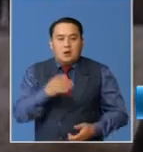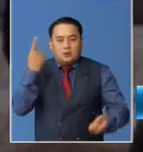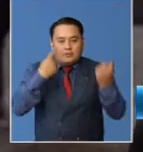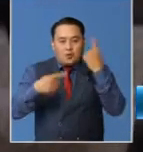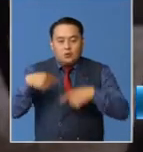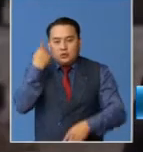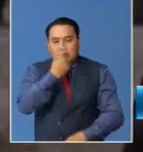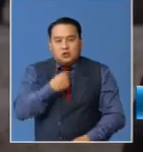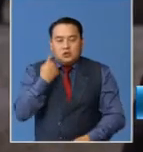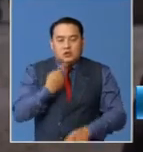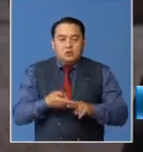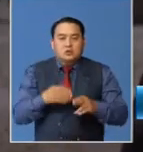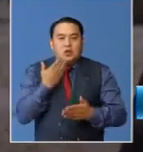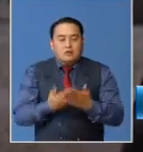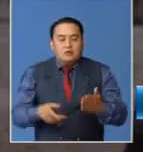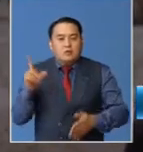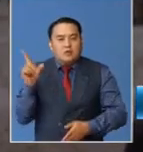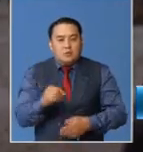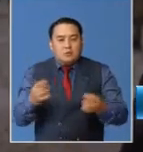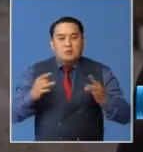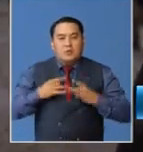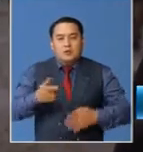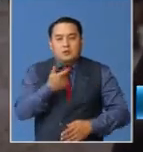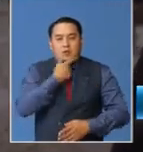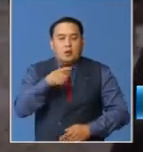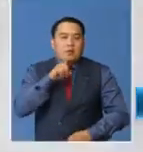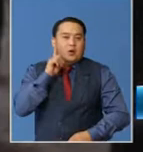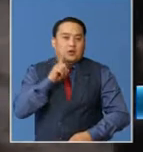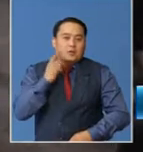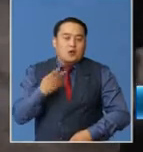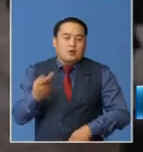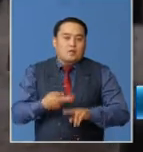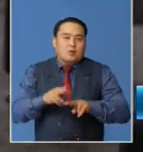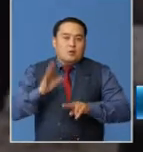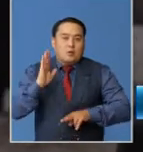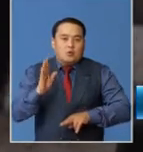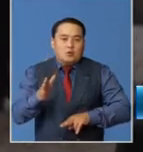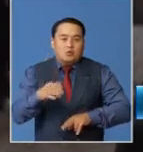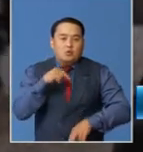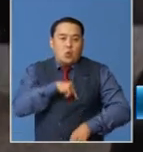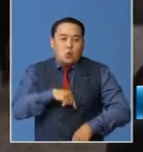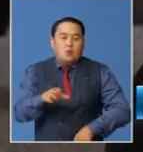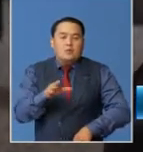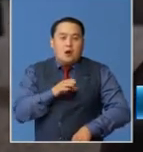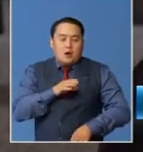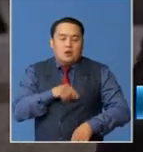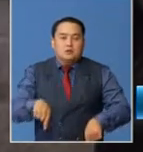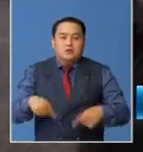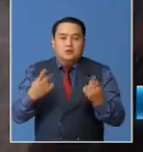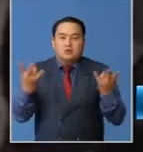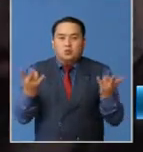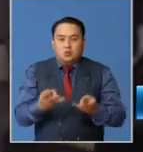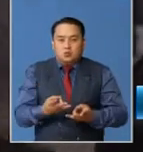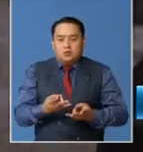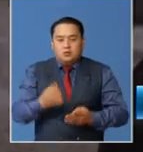творческими личностями. Советую посещать такие мероприятия молодым людям. Ведь в нынешнее время духовное обогащение крайне